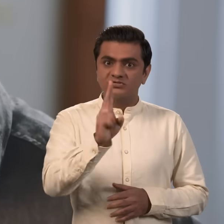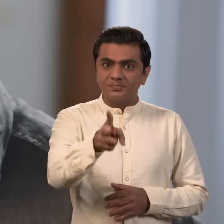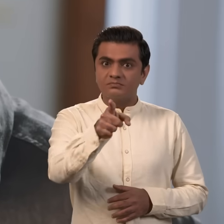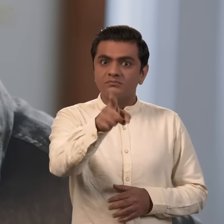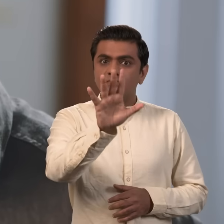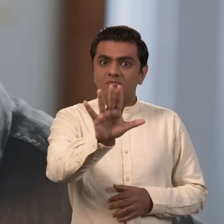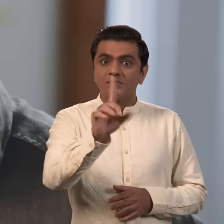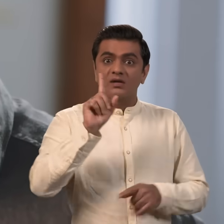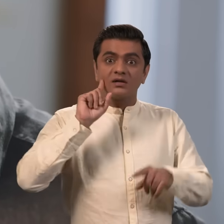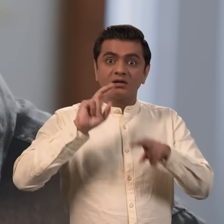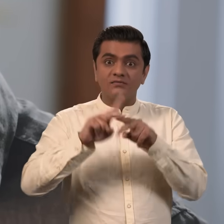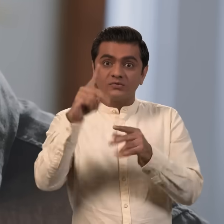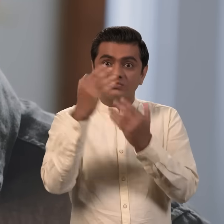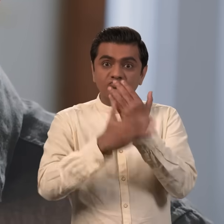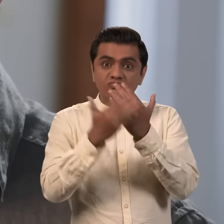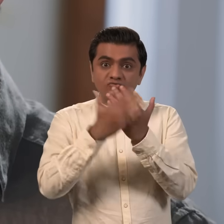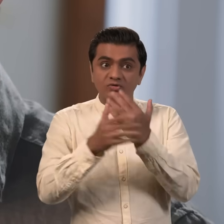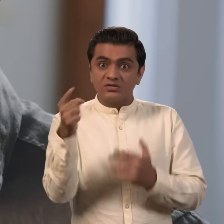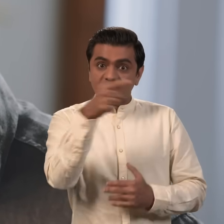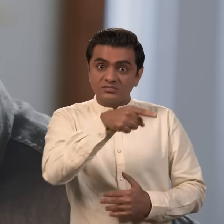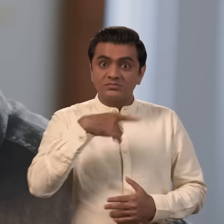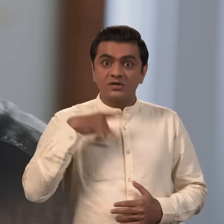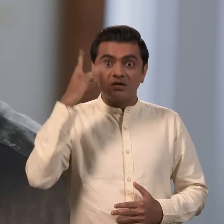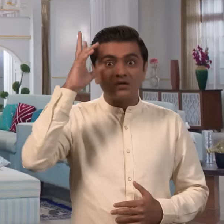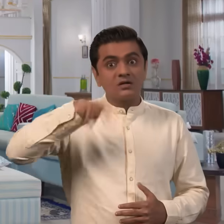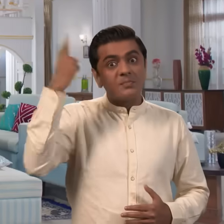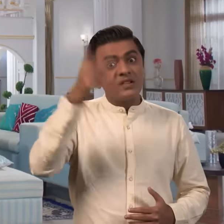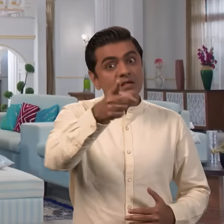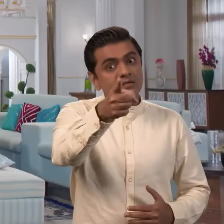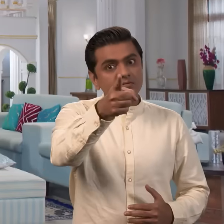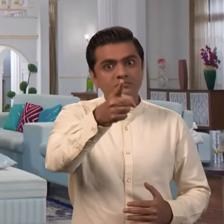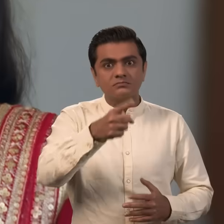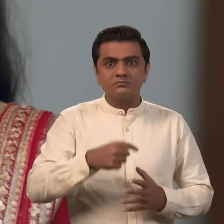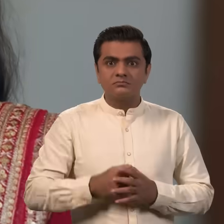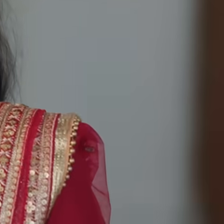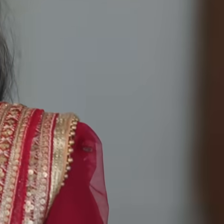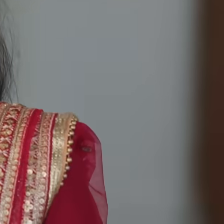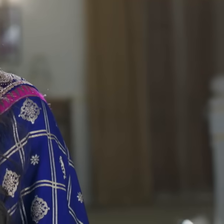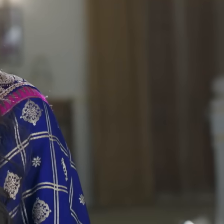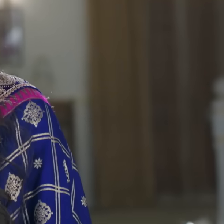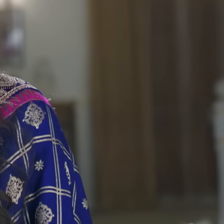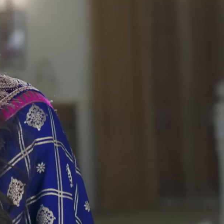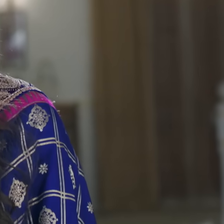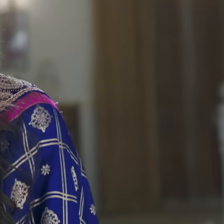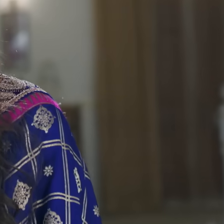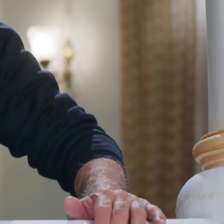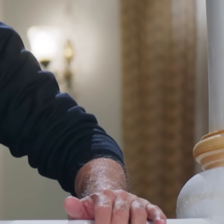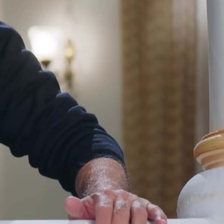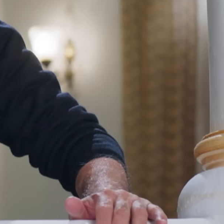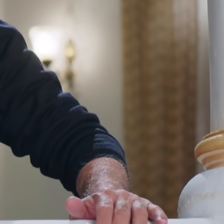वहीं रुक जा। इससे ज्यादा लाड प्यार करने की जरूरत नहीं, तो मेरे से बुरा कोई नहीं होगा।